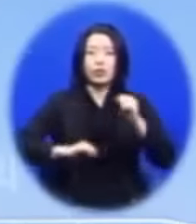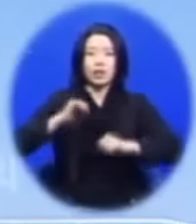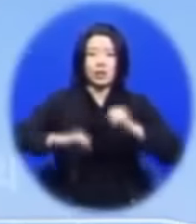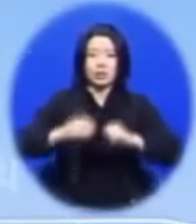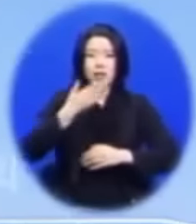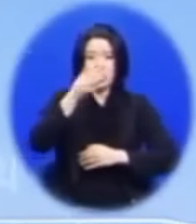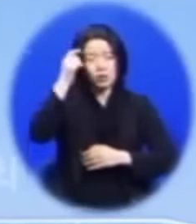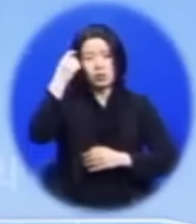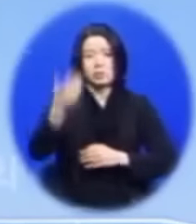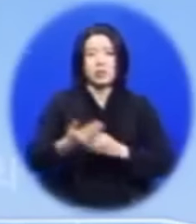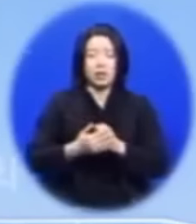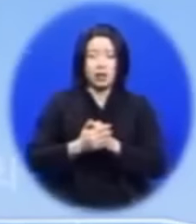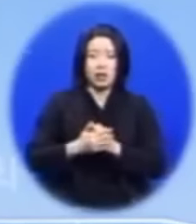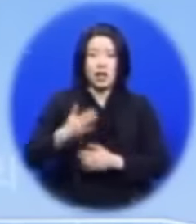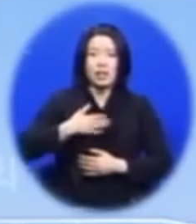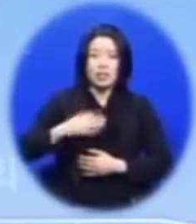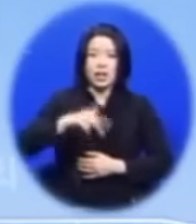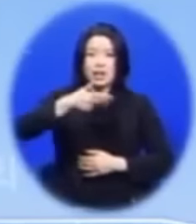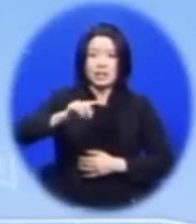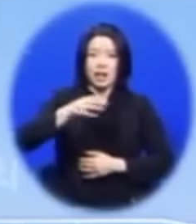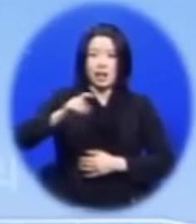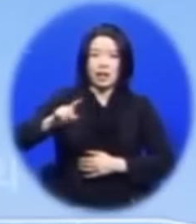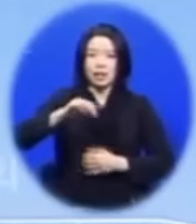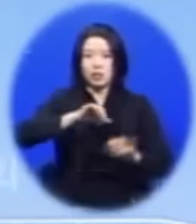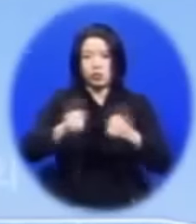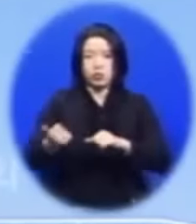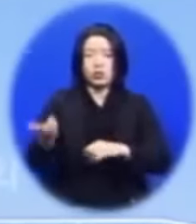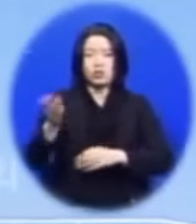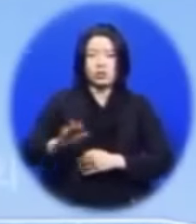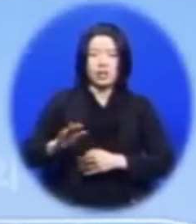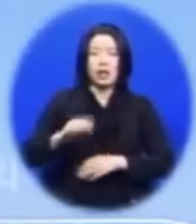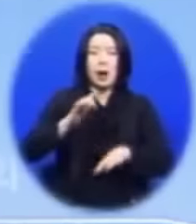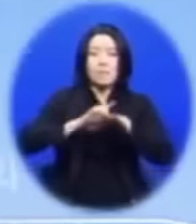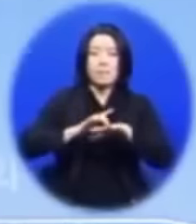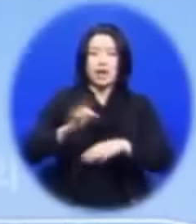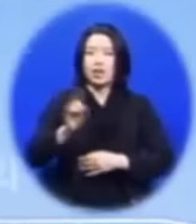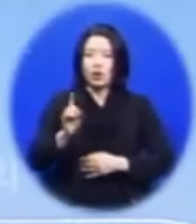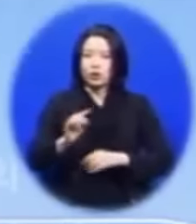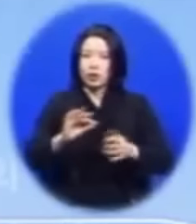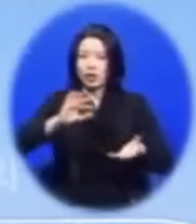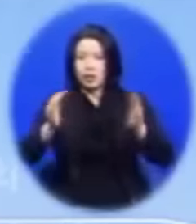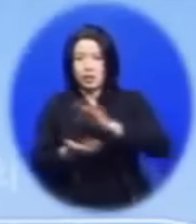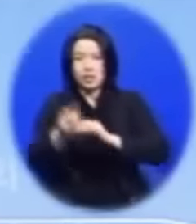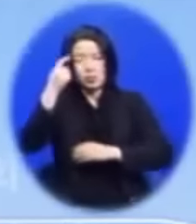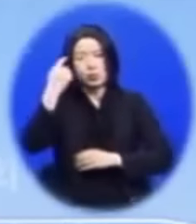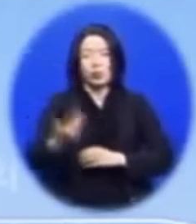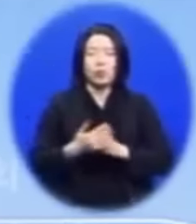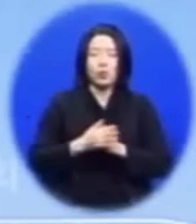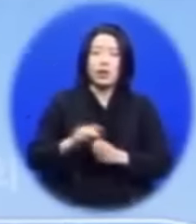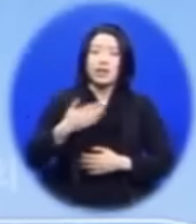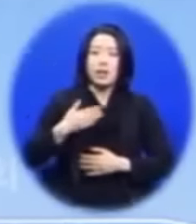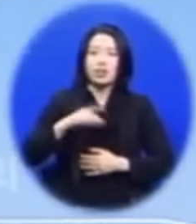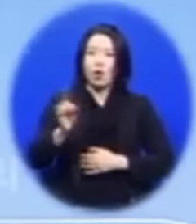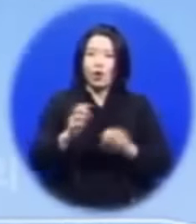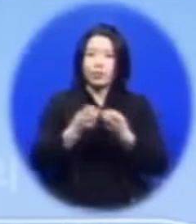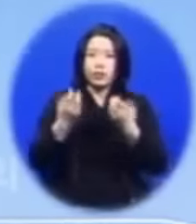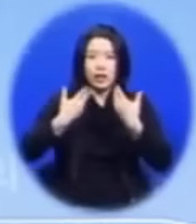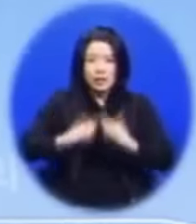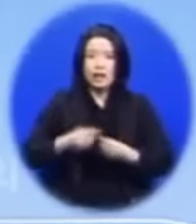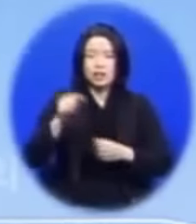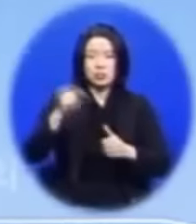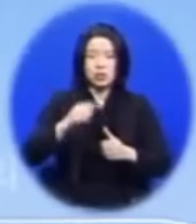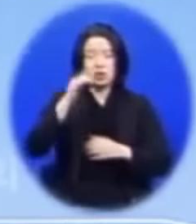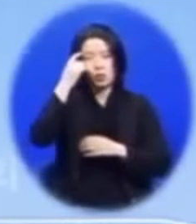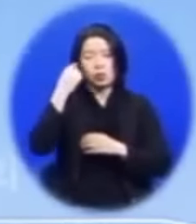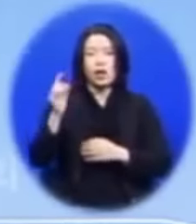역사해 아 다가 죽어버렸는데 마귀가 나를 어떻게 뒤집어 놓으며 나를 어떻게 낙심하며 나를